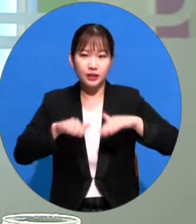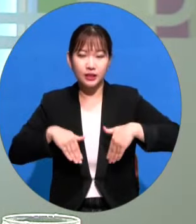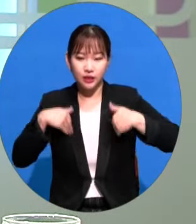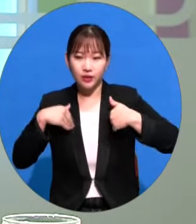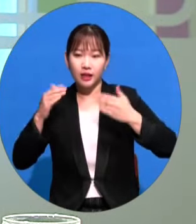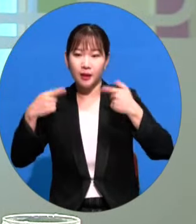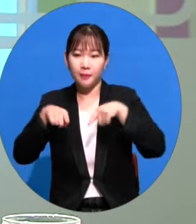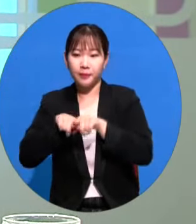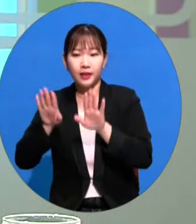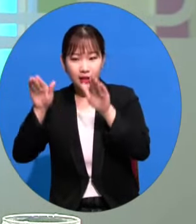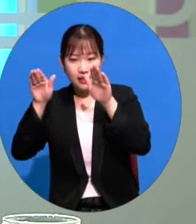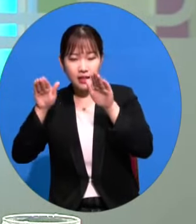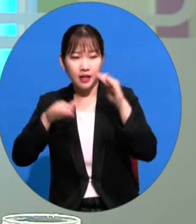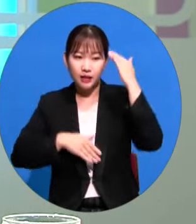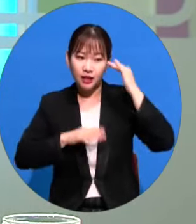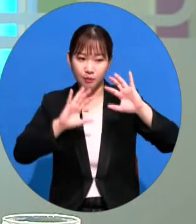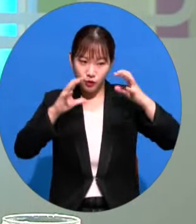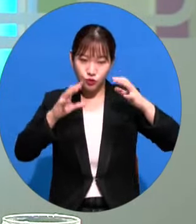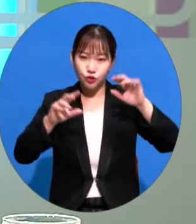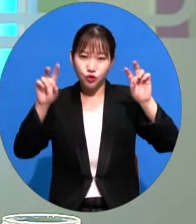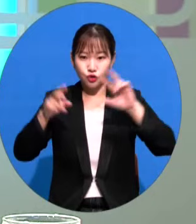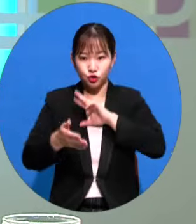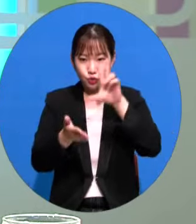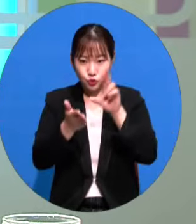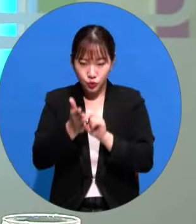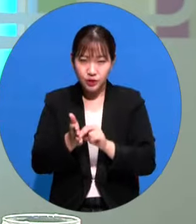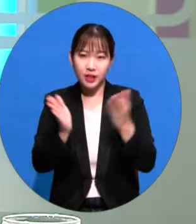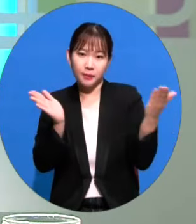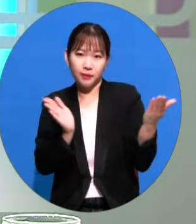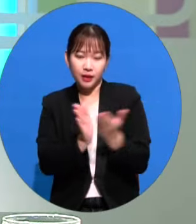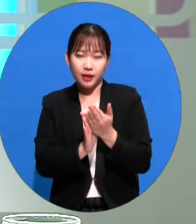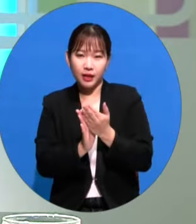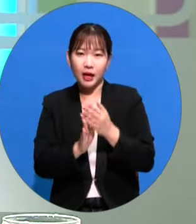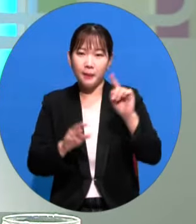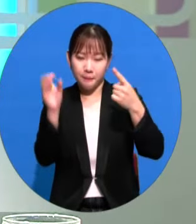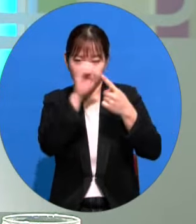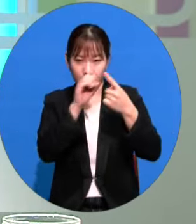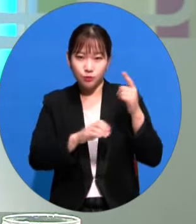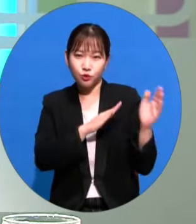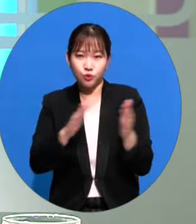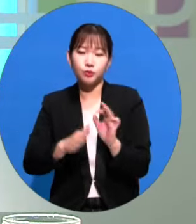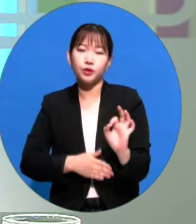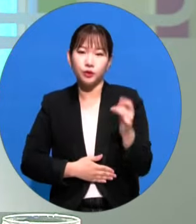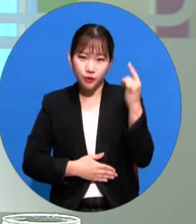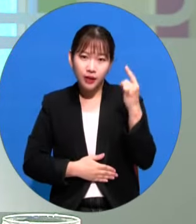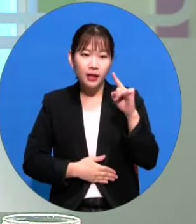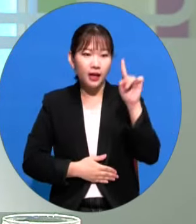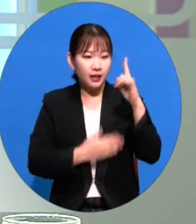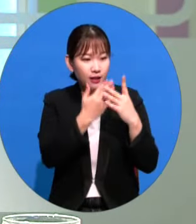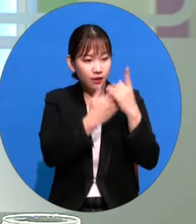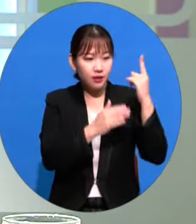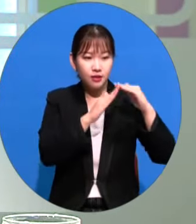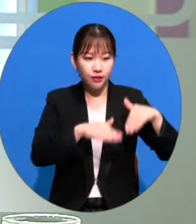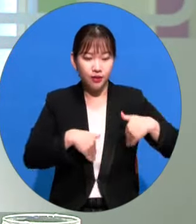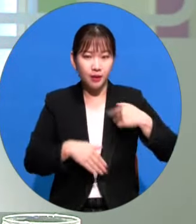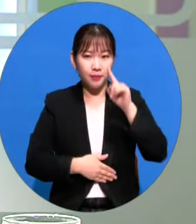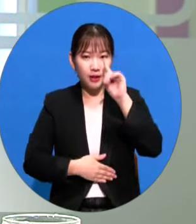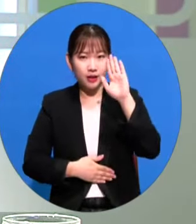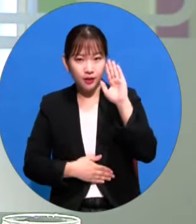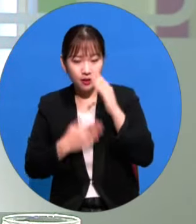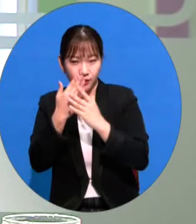함께 날자, 대한민국이라는 슬로건에 걸맞게 완벽한 준비를 통해 하나 되는 전남, 하나